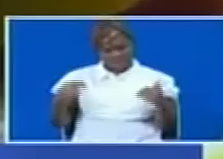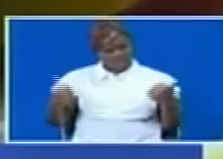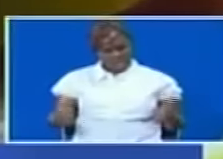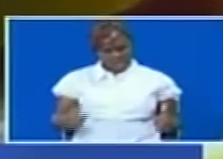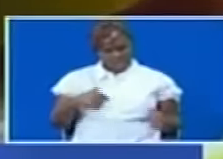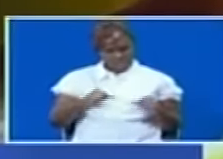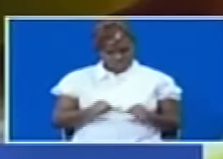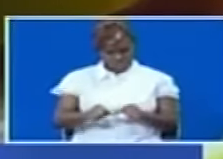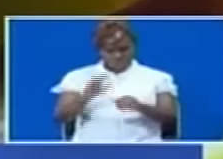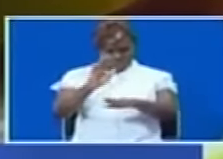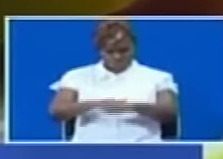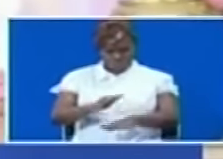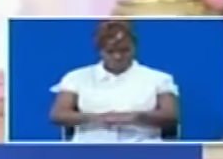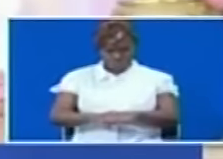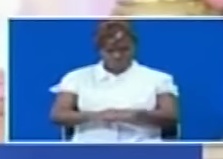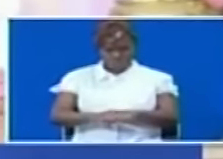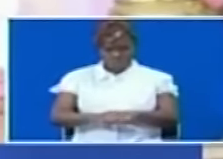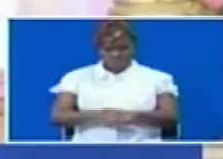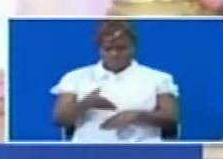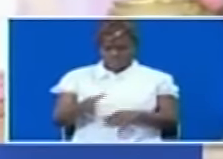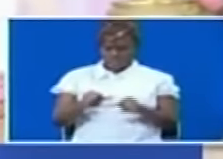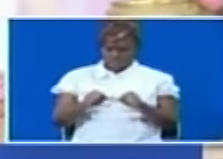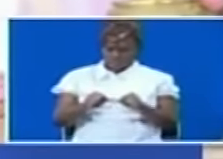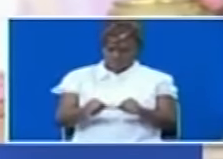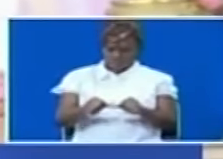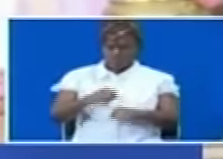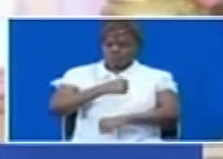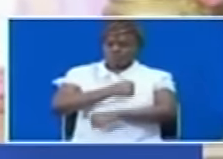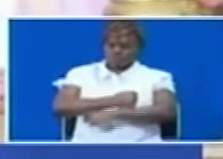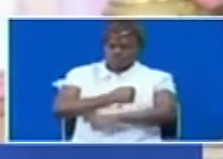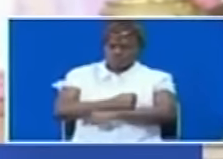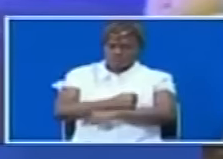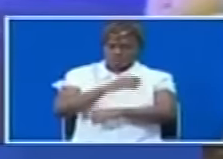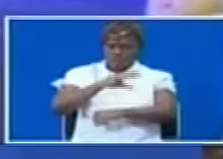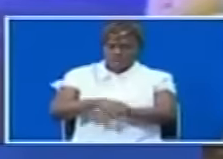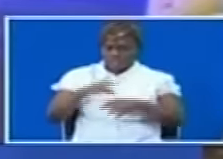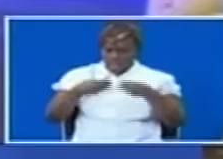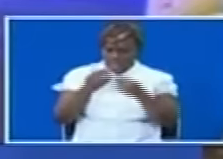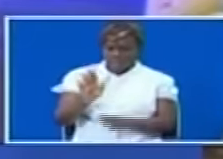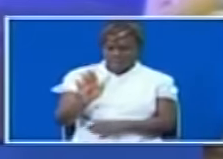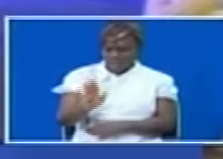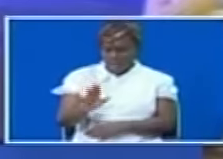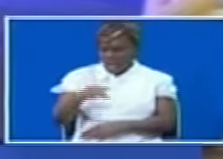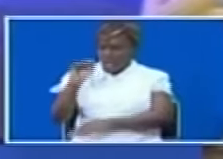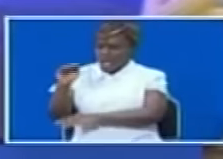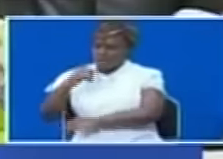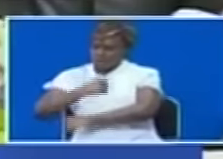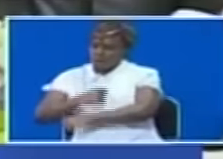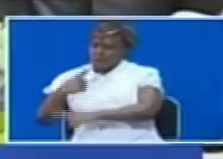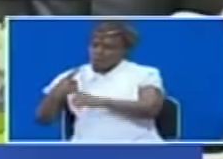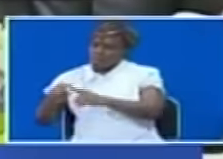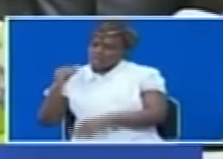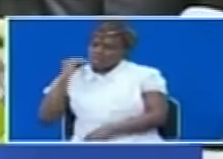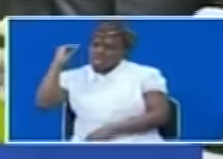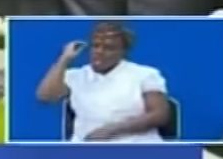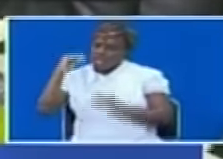vizuri. Jambo hili litusukuma kwenda shuleni ili kuyatafutia majibu maswali haya. Lakini mwalimu mkuu